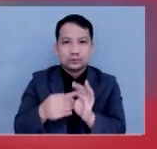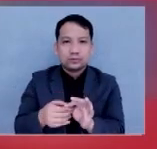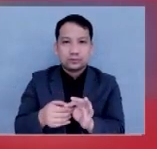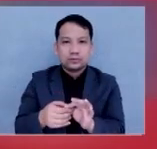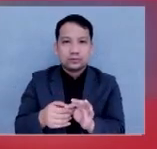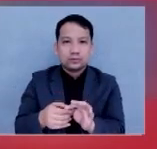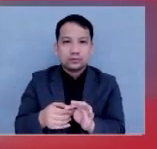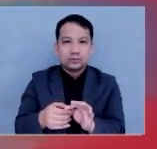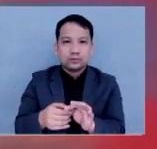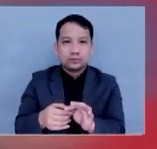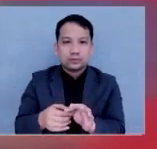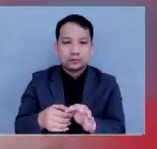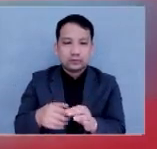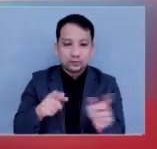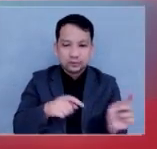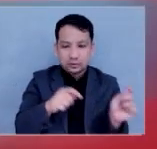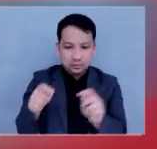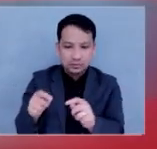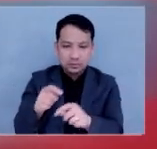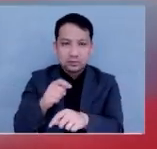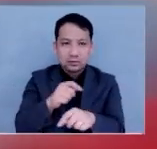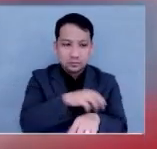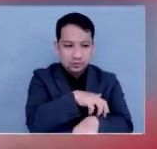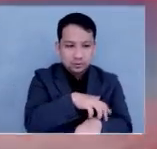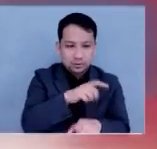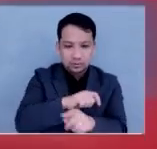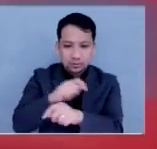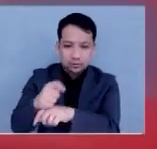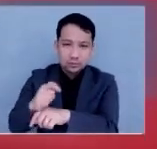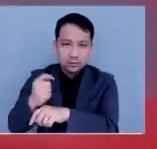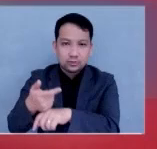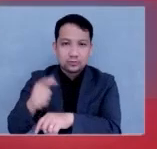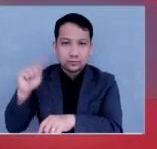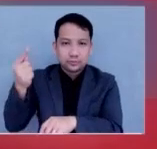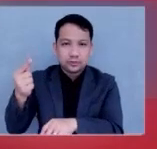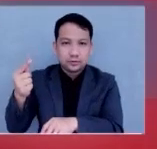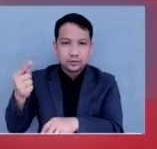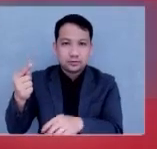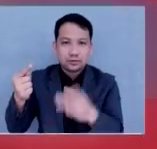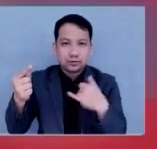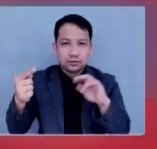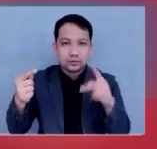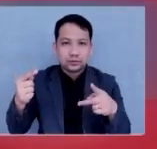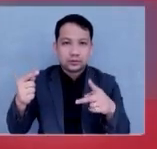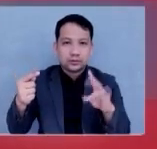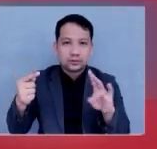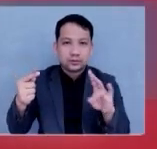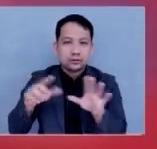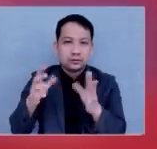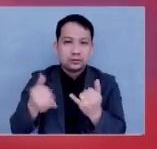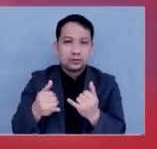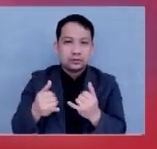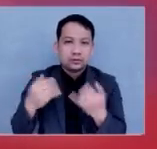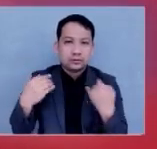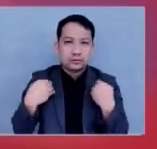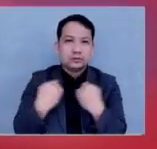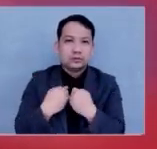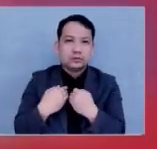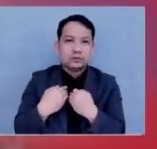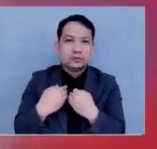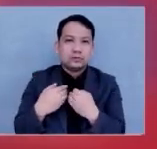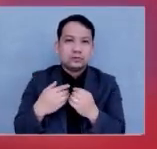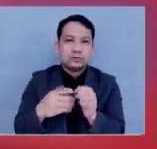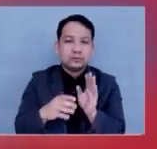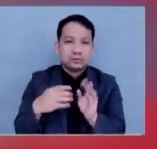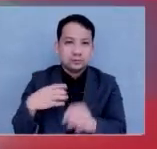of Makati now, Taguig, to vote for the 1st district and the 7 barangays for the 7th district for the members of Congress. So